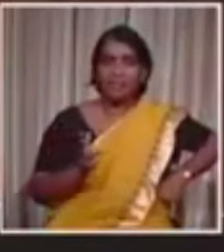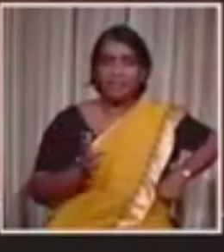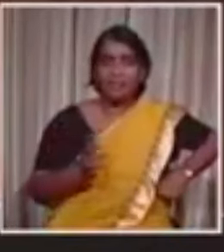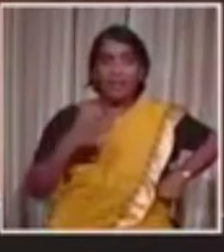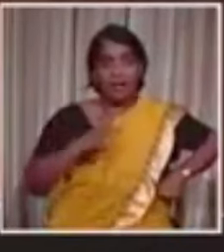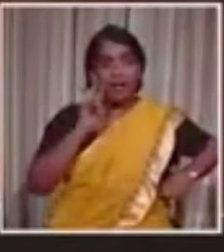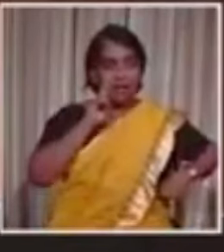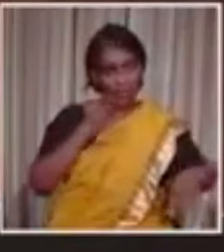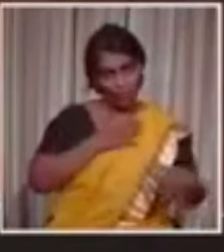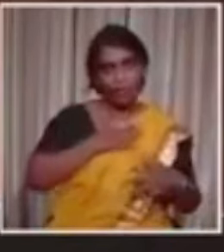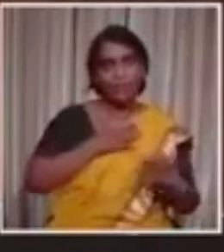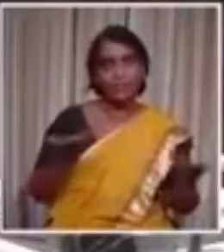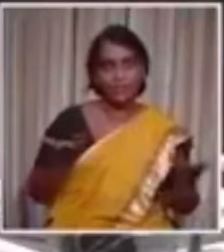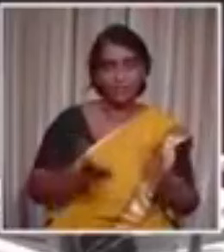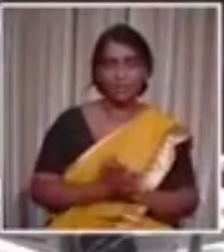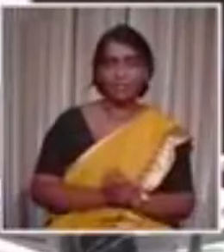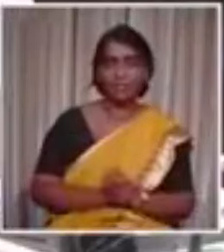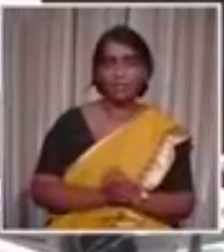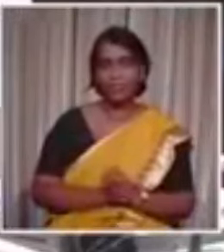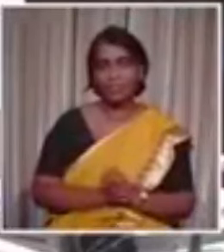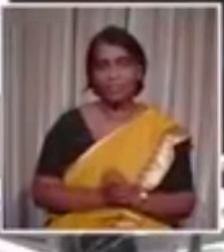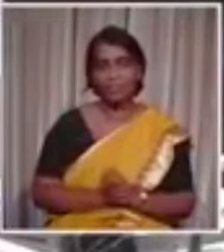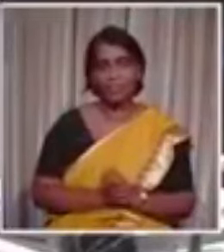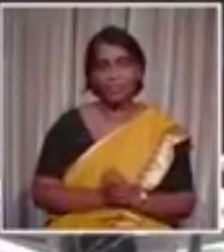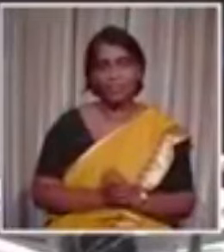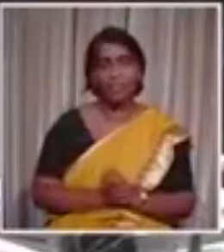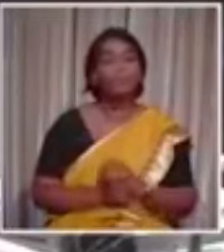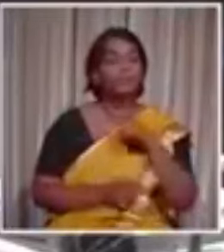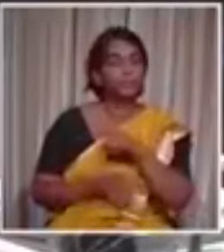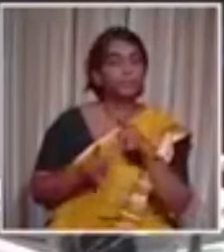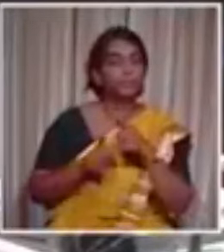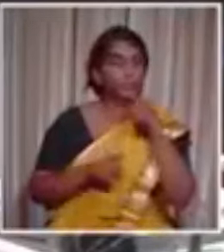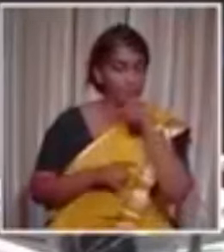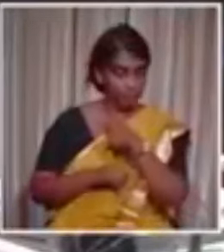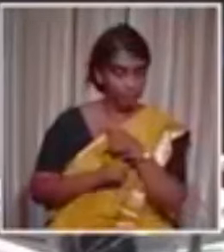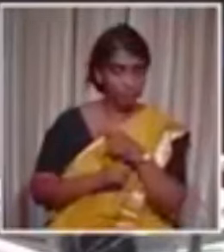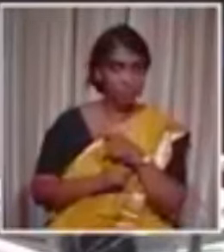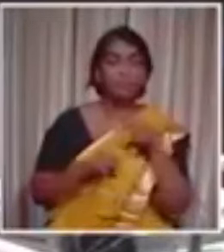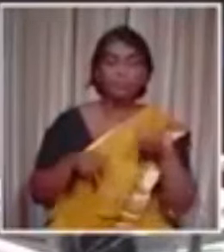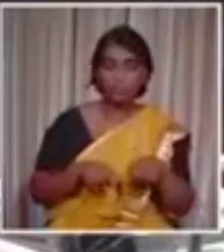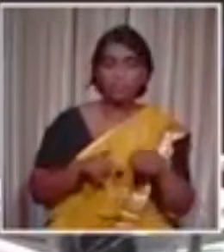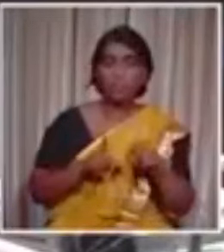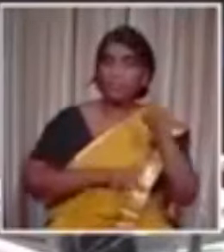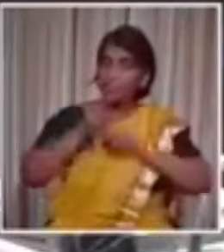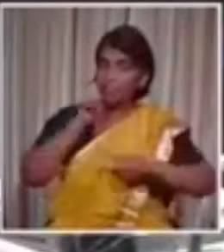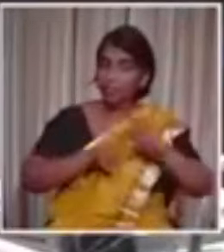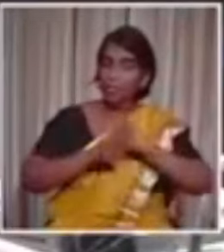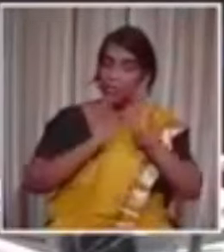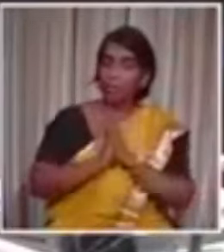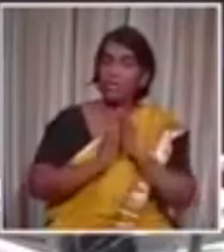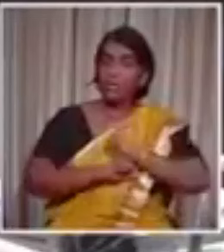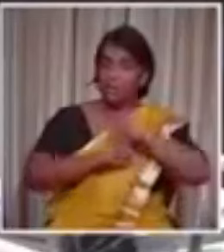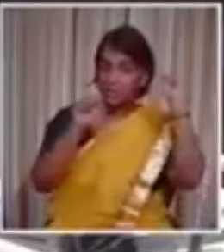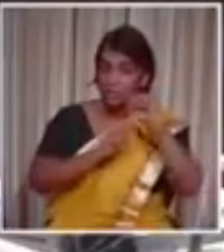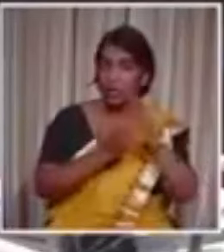ඒකනේ. හරි, ඊළඟ ගරු කතා නැකතුනේ එතුමා. මේ මුළු සාකච්ඡාවේදී මේ අරගලයේ කොටස් දෙකකට